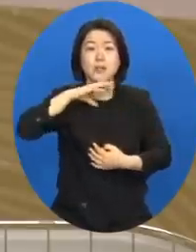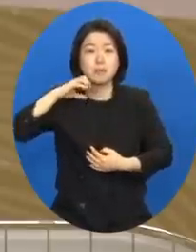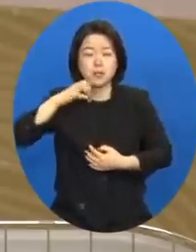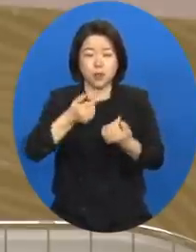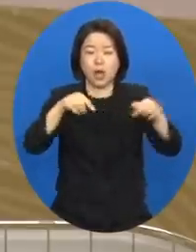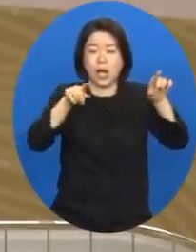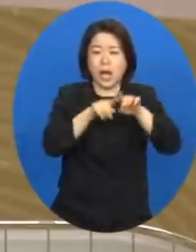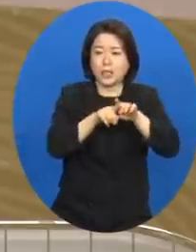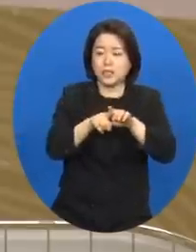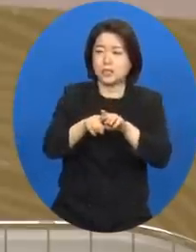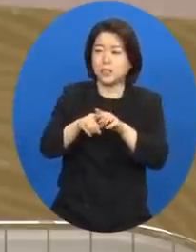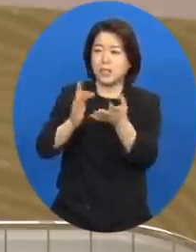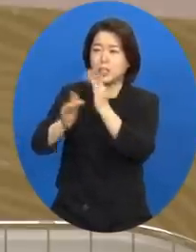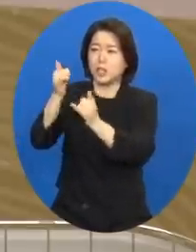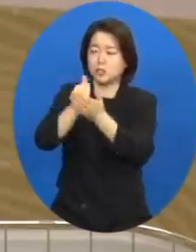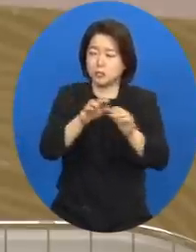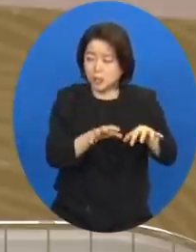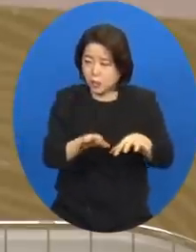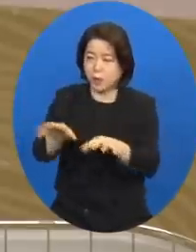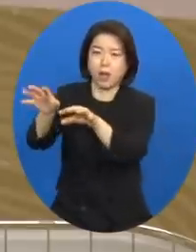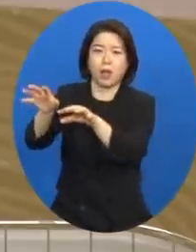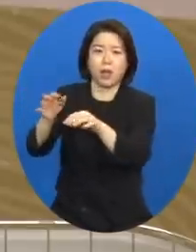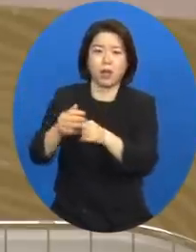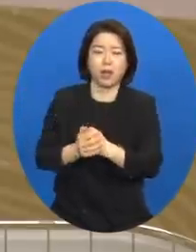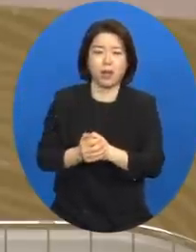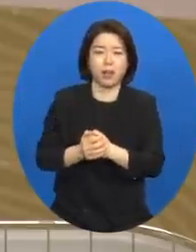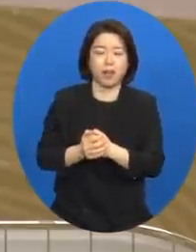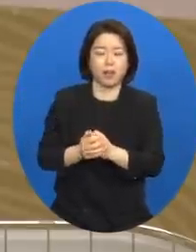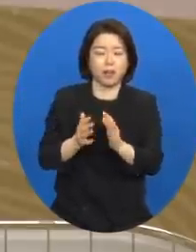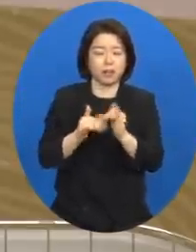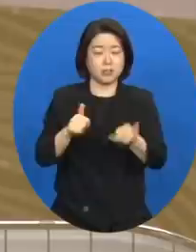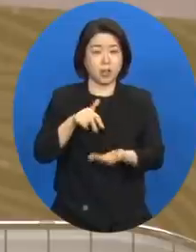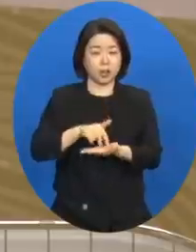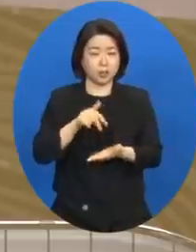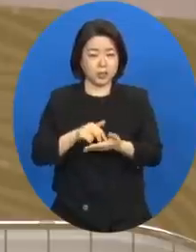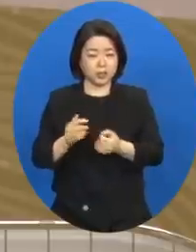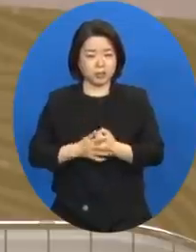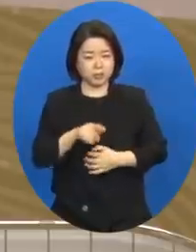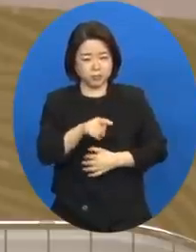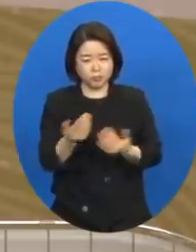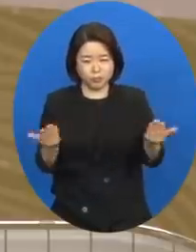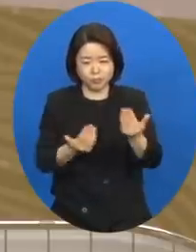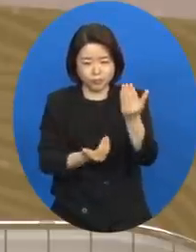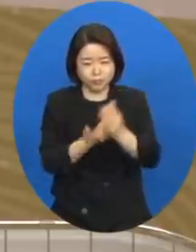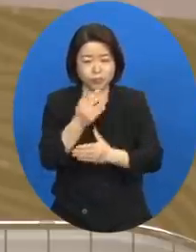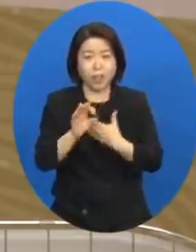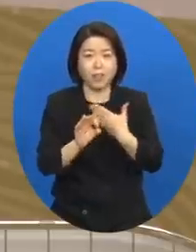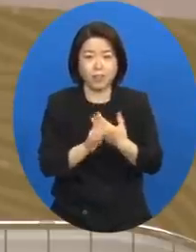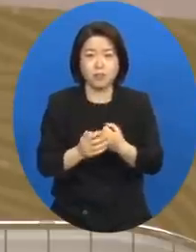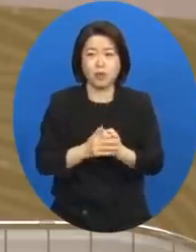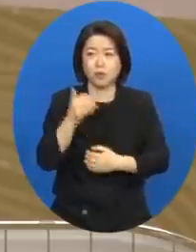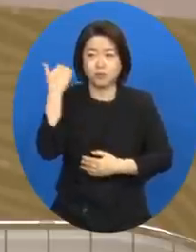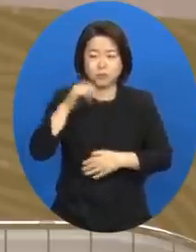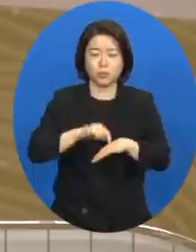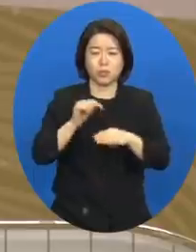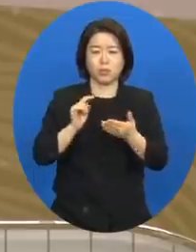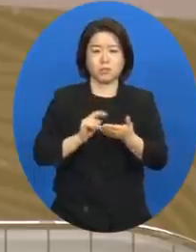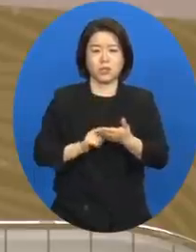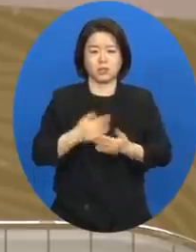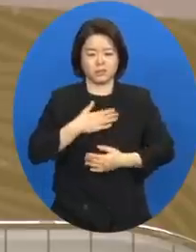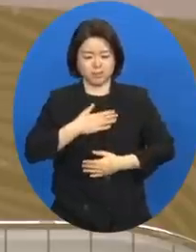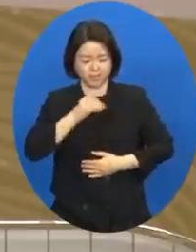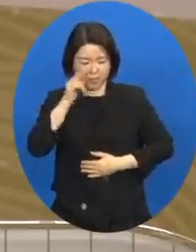갑니다. 자, 사람의 심정으로 따지면 이런 일이 벌어지면 누구도 마음이